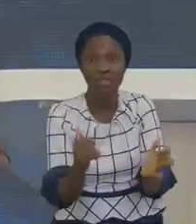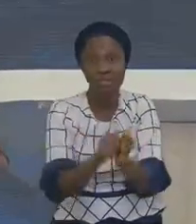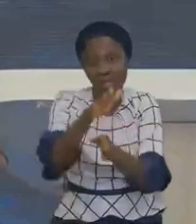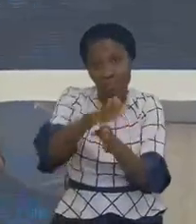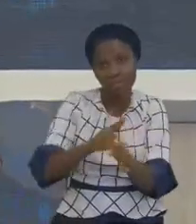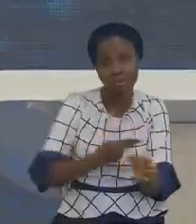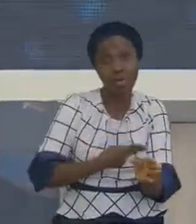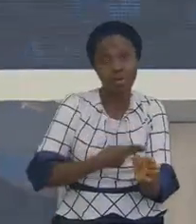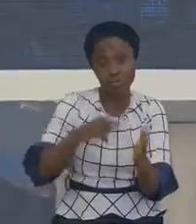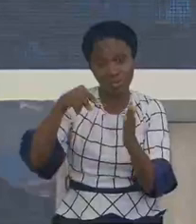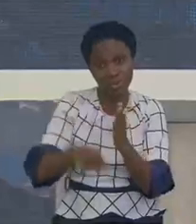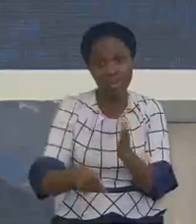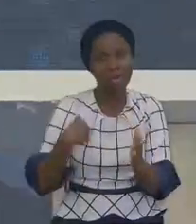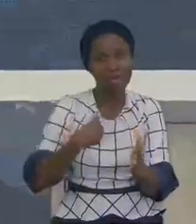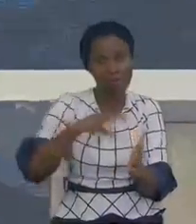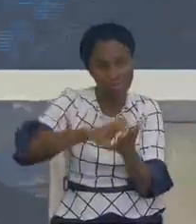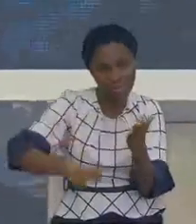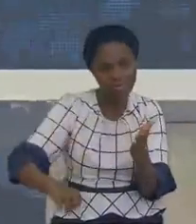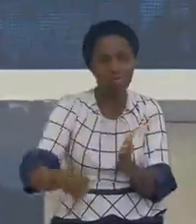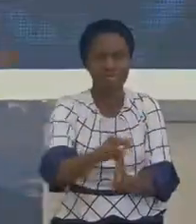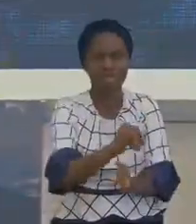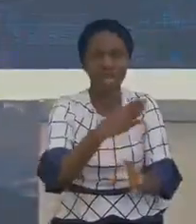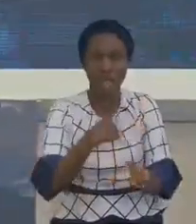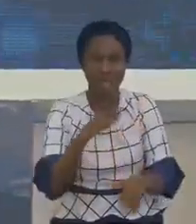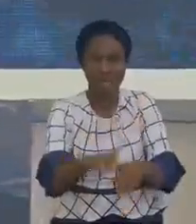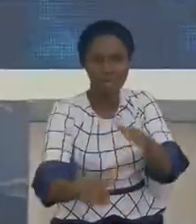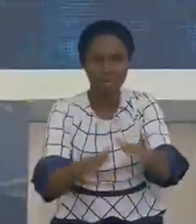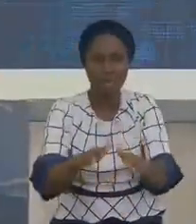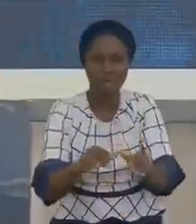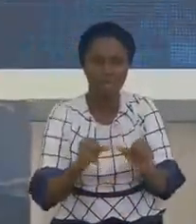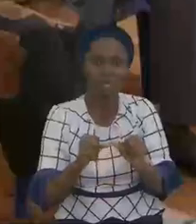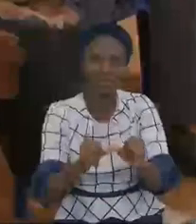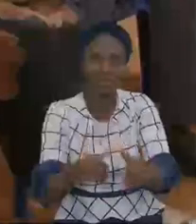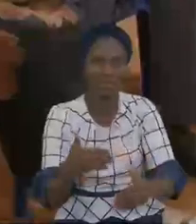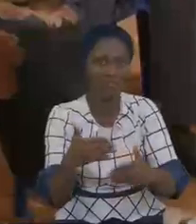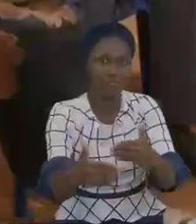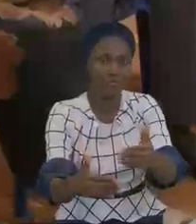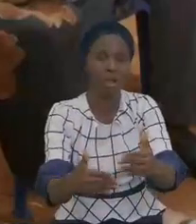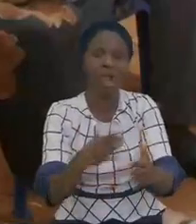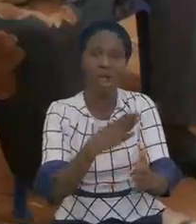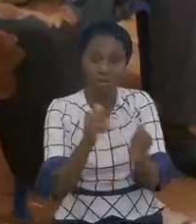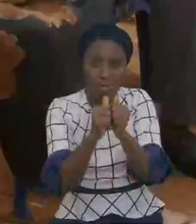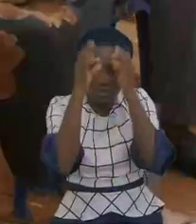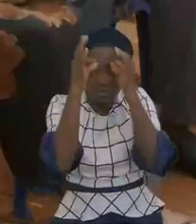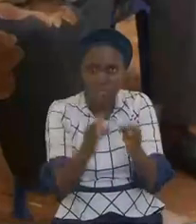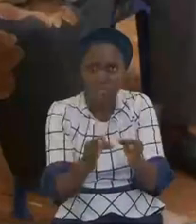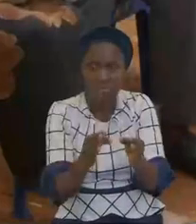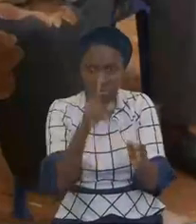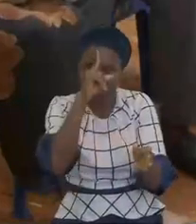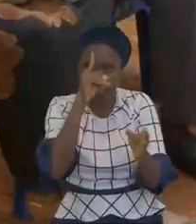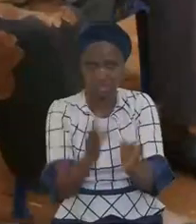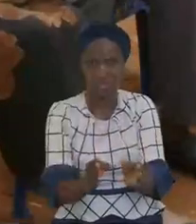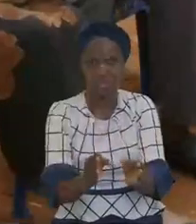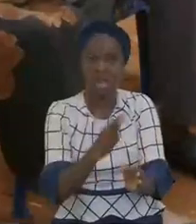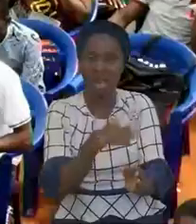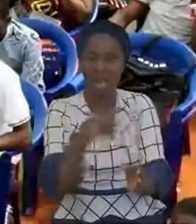de l'avant avec la détermination et avec dévotion. Alors nous arriverons au sommet au nom de Jésus.